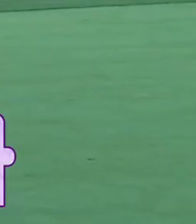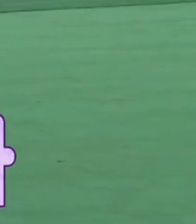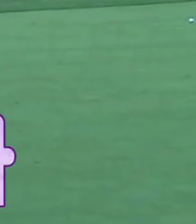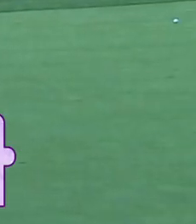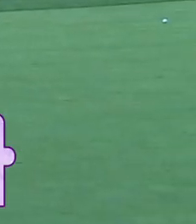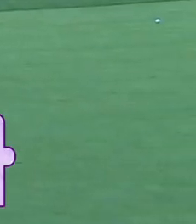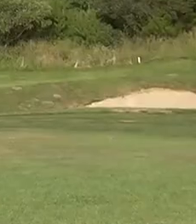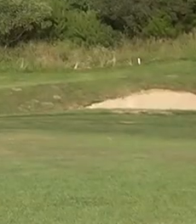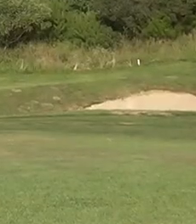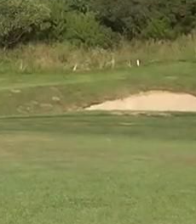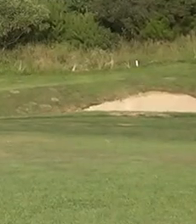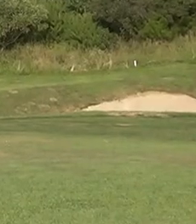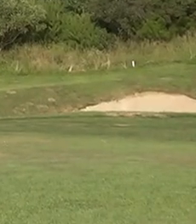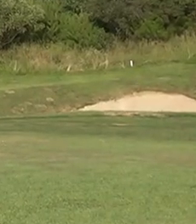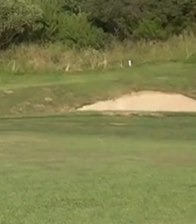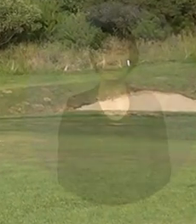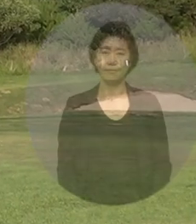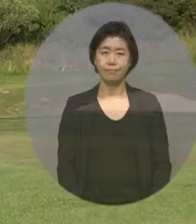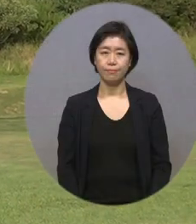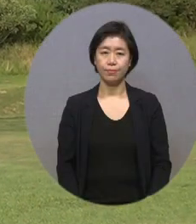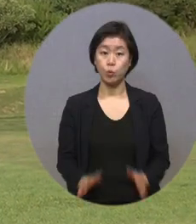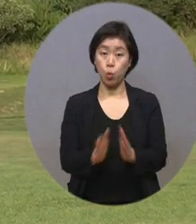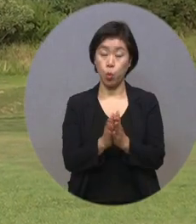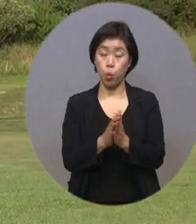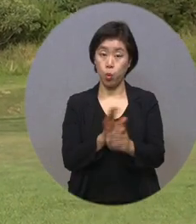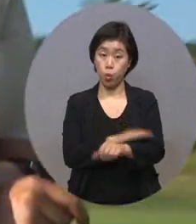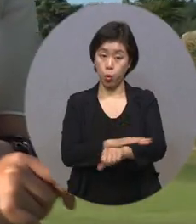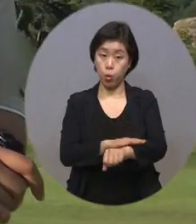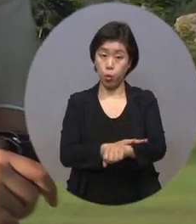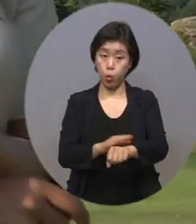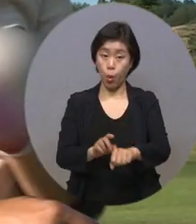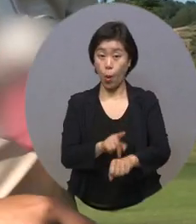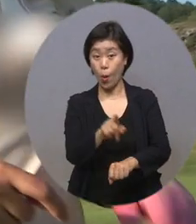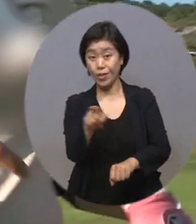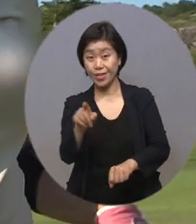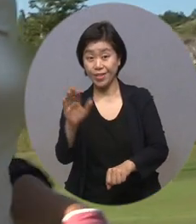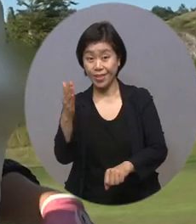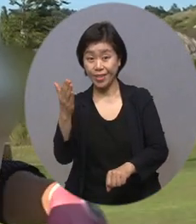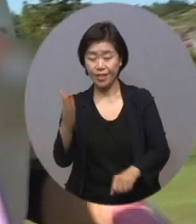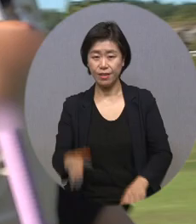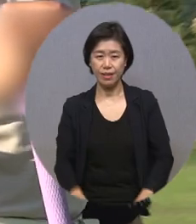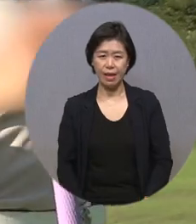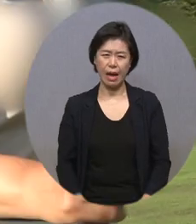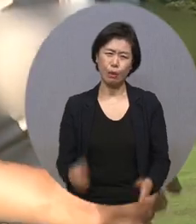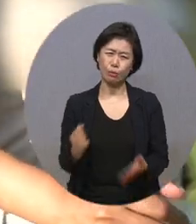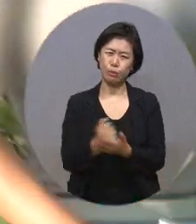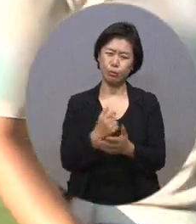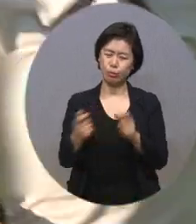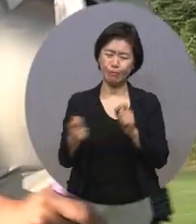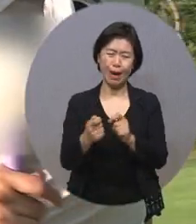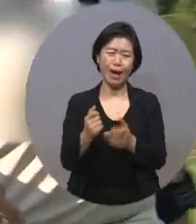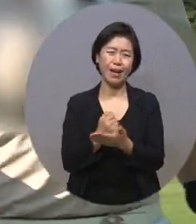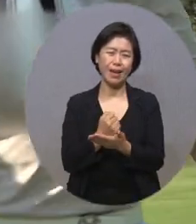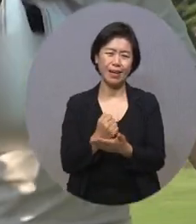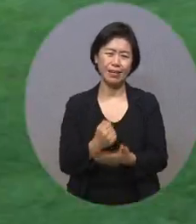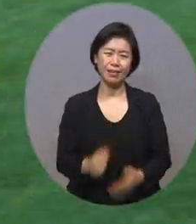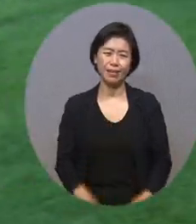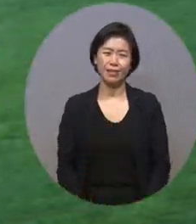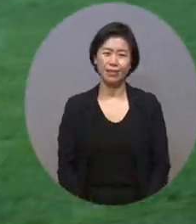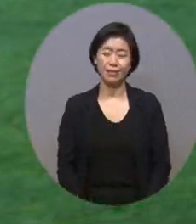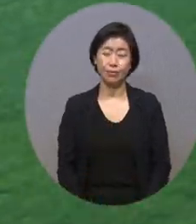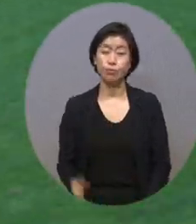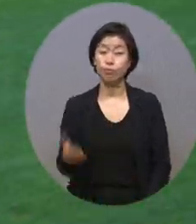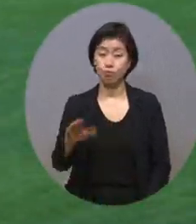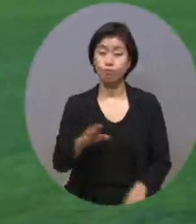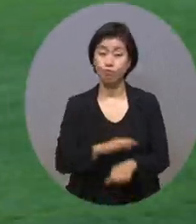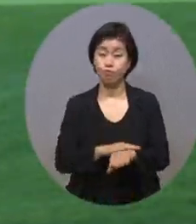쪽이다. 불러서. 아우, 좀 잘 맞아. 그래도 오른쪽. 나이스 나이스. 아